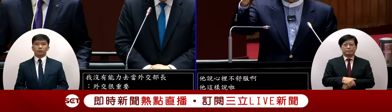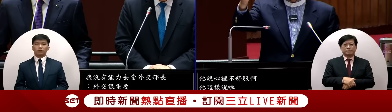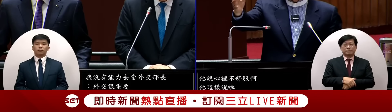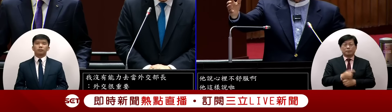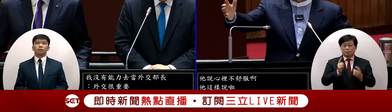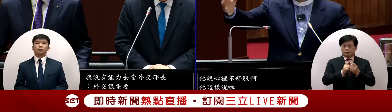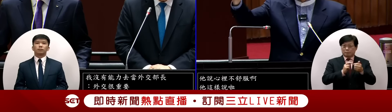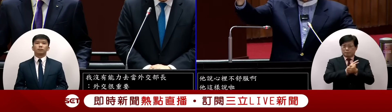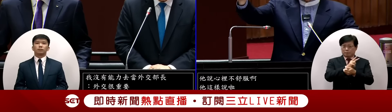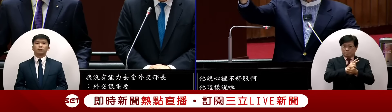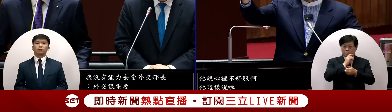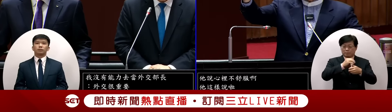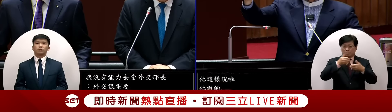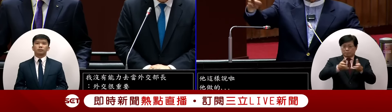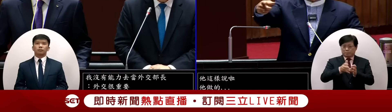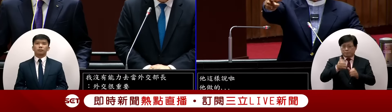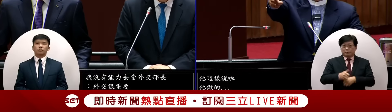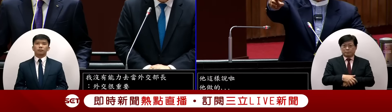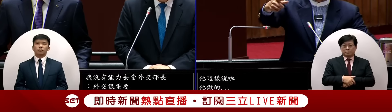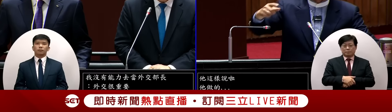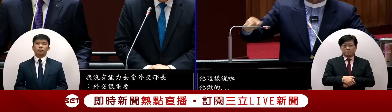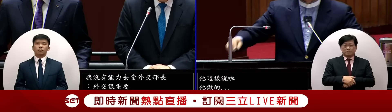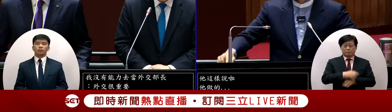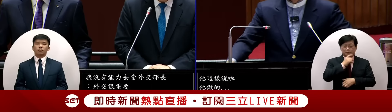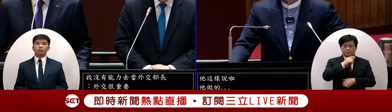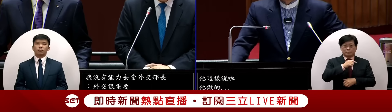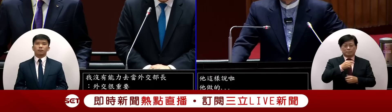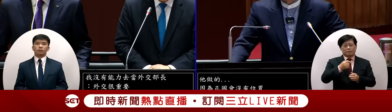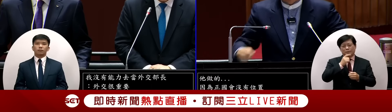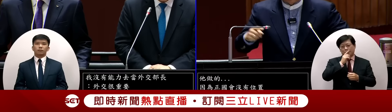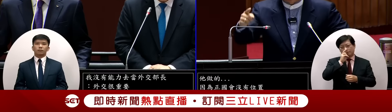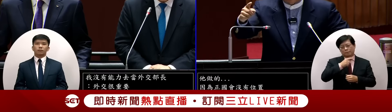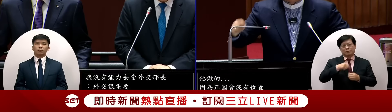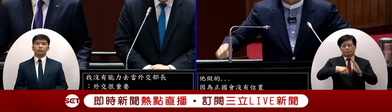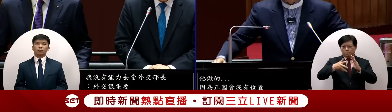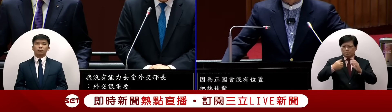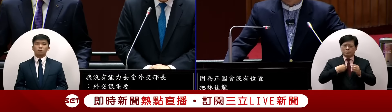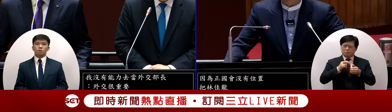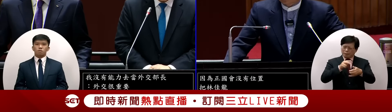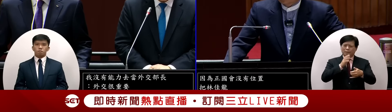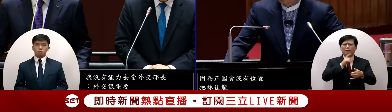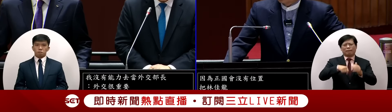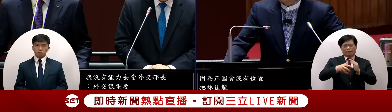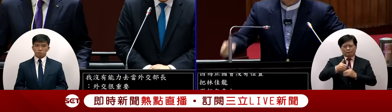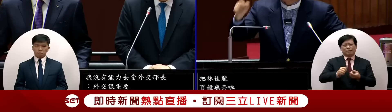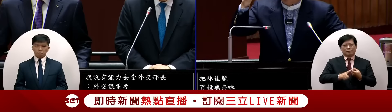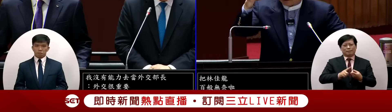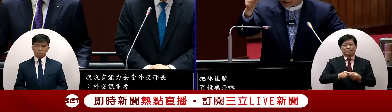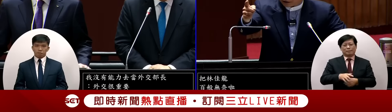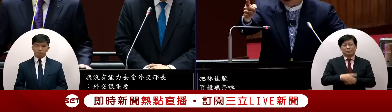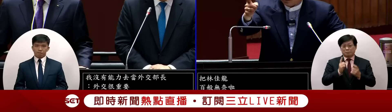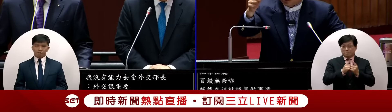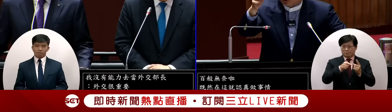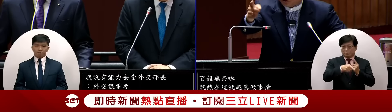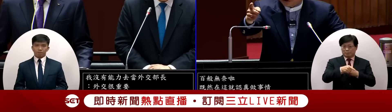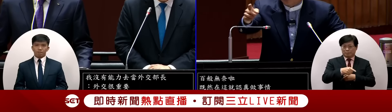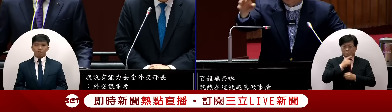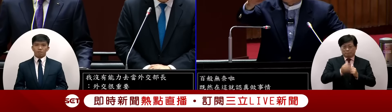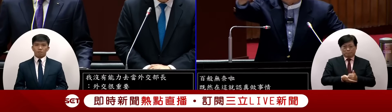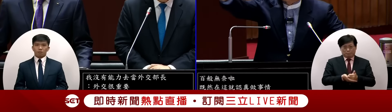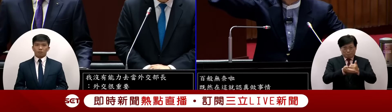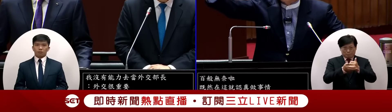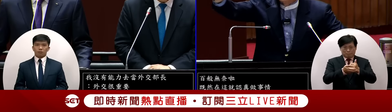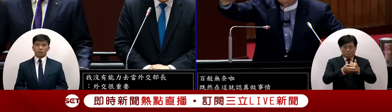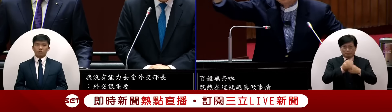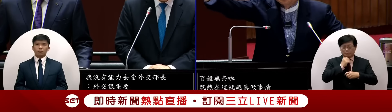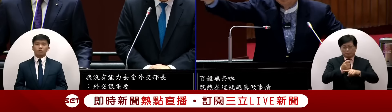对林佳龙部长口供的院长，你看，我心里都认为你当院长了。我对你的尊敬